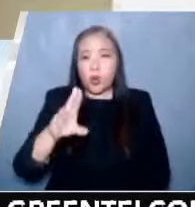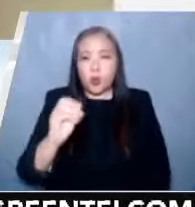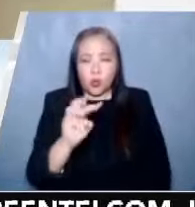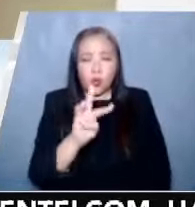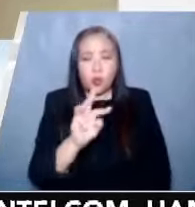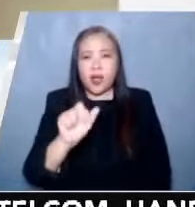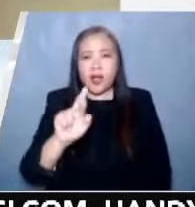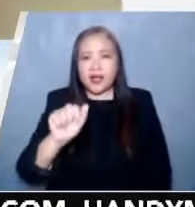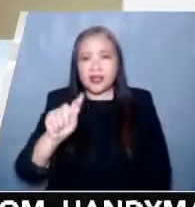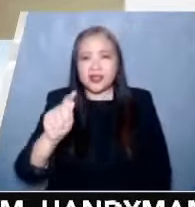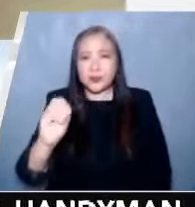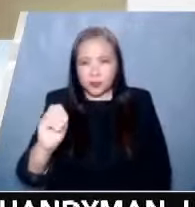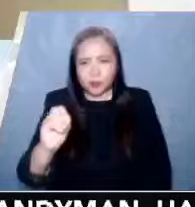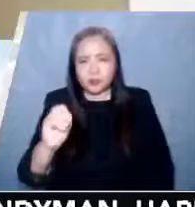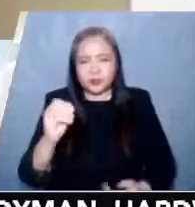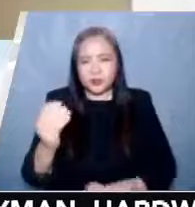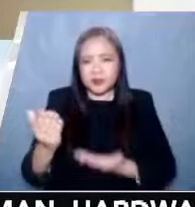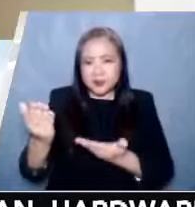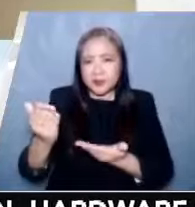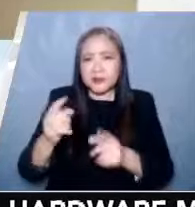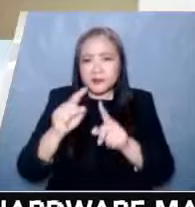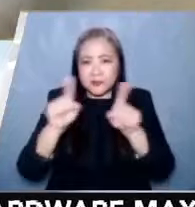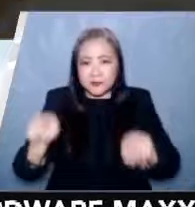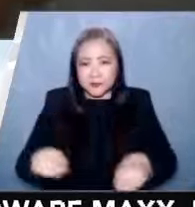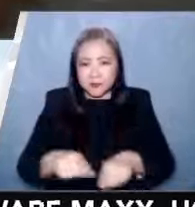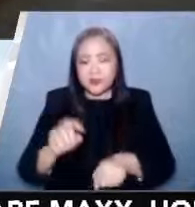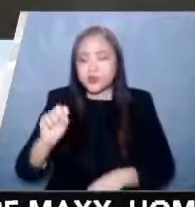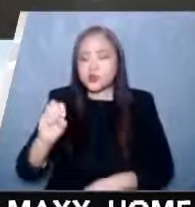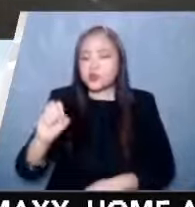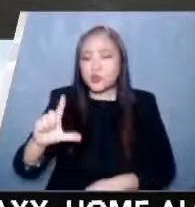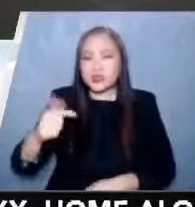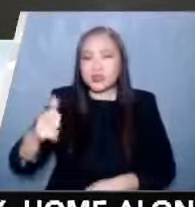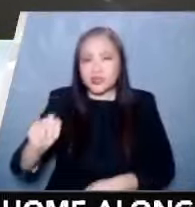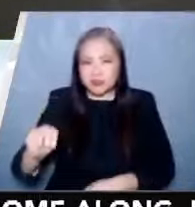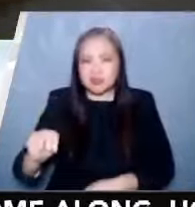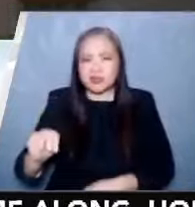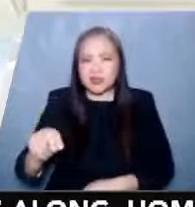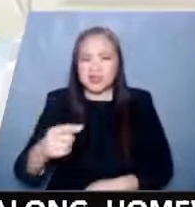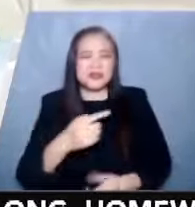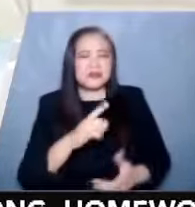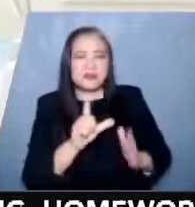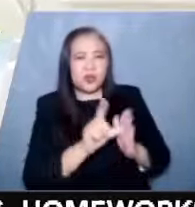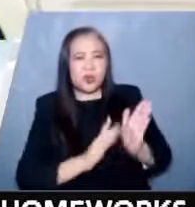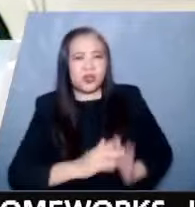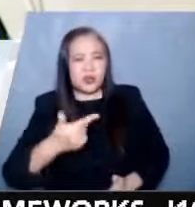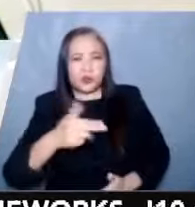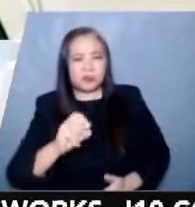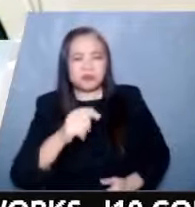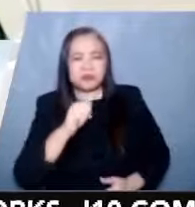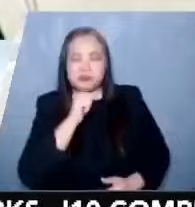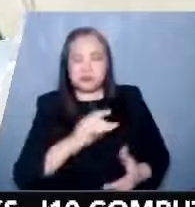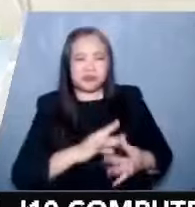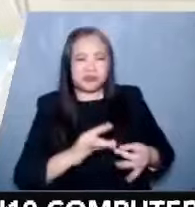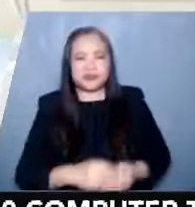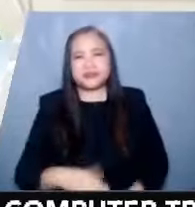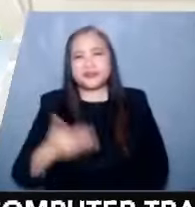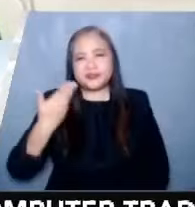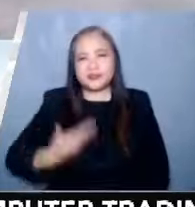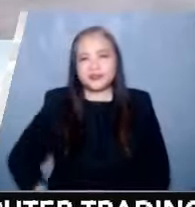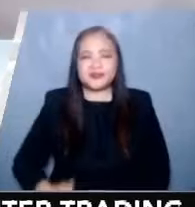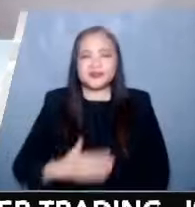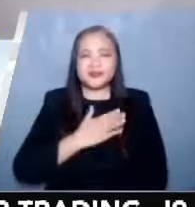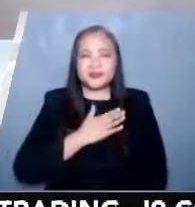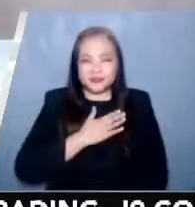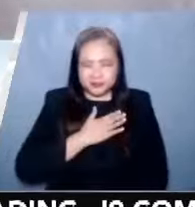kanya, tumanggi magbigay ng pahayag ang kanyang abogado. Ito ang unang balita sa Rima Refran para sa GMA